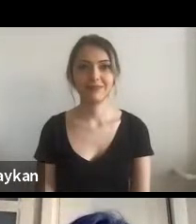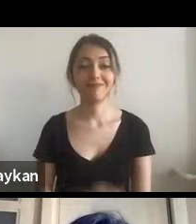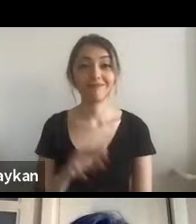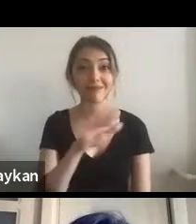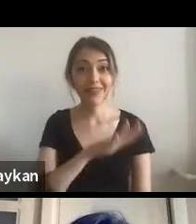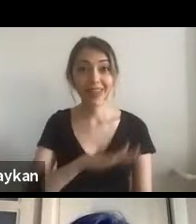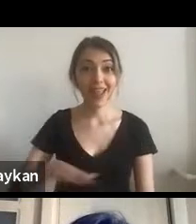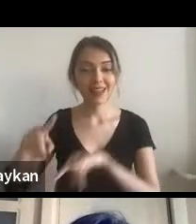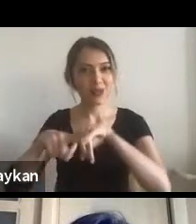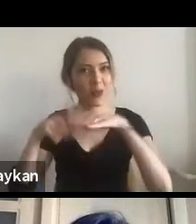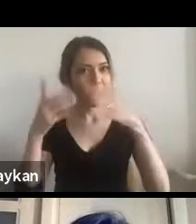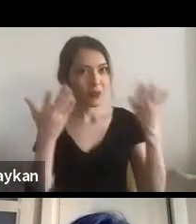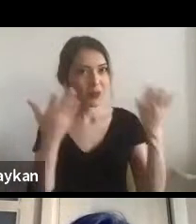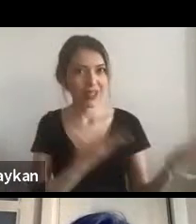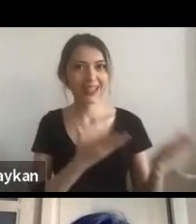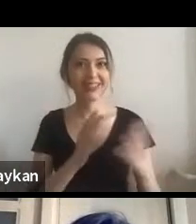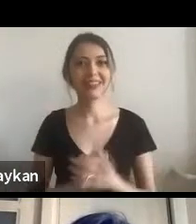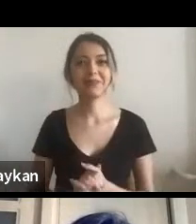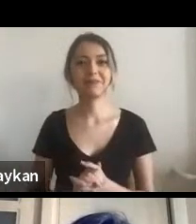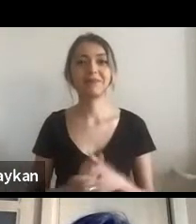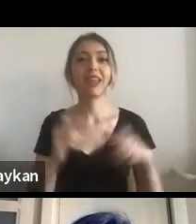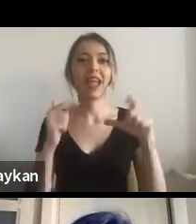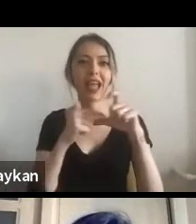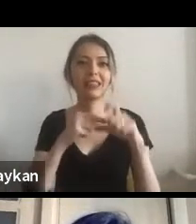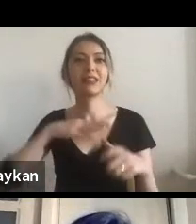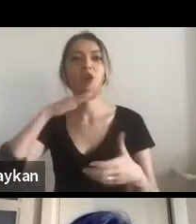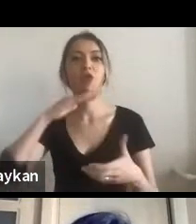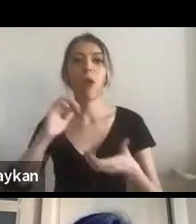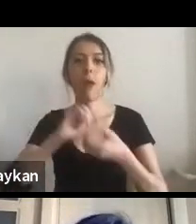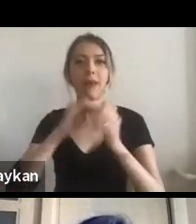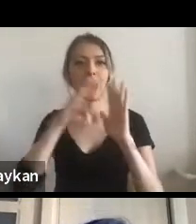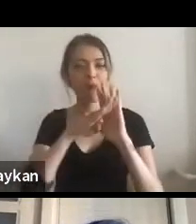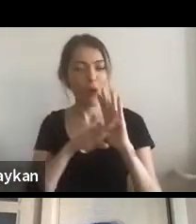Hepinize hoş geldin diyorum Etkiniz AB programı adına.